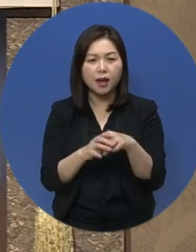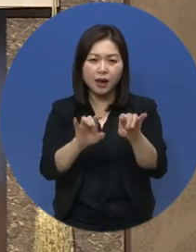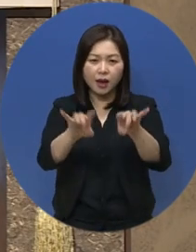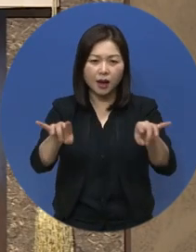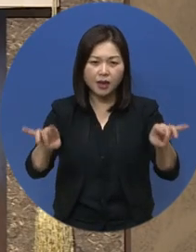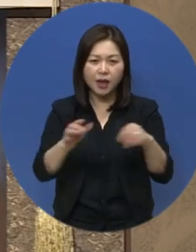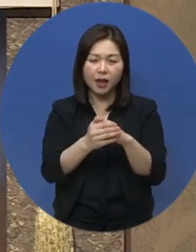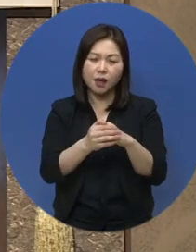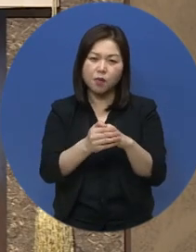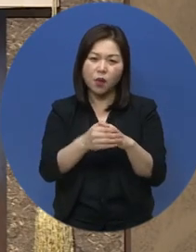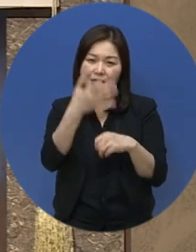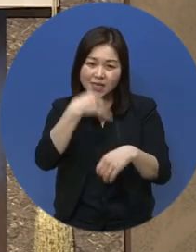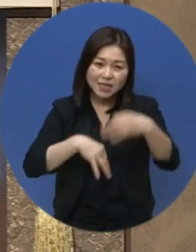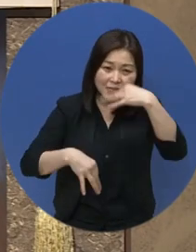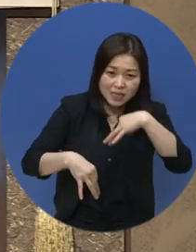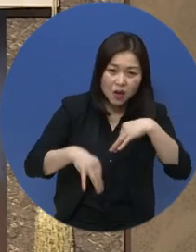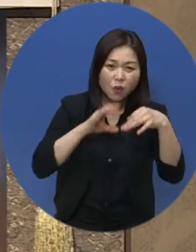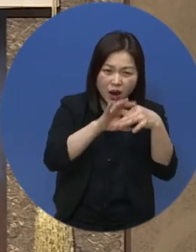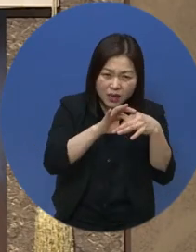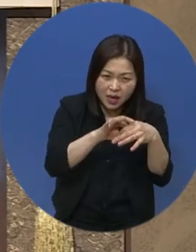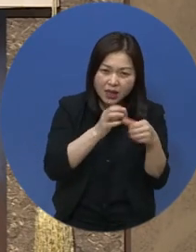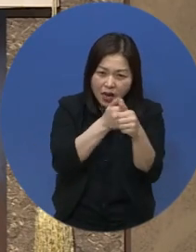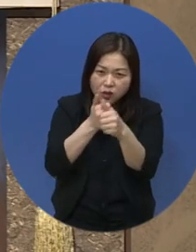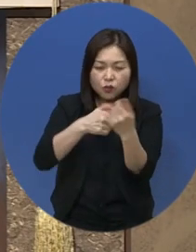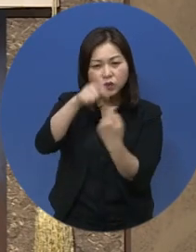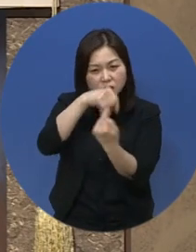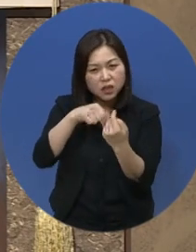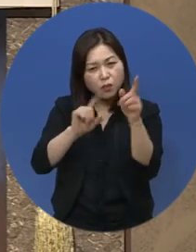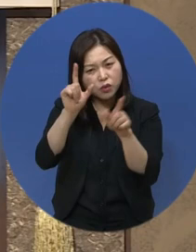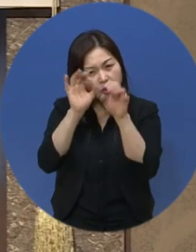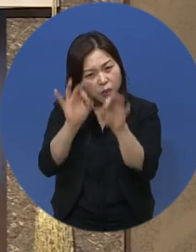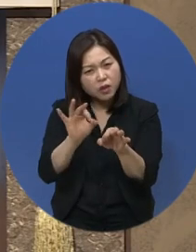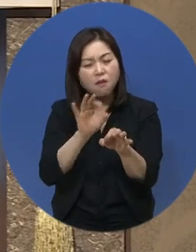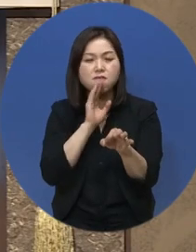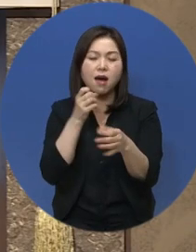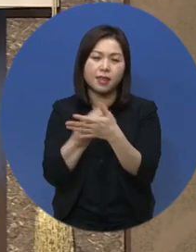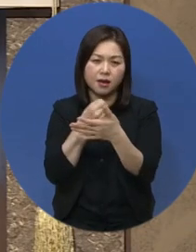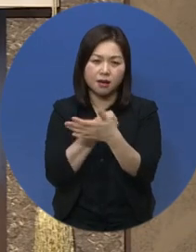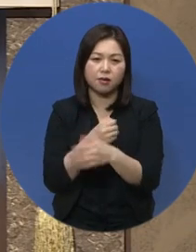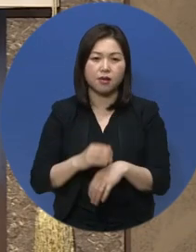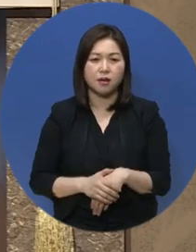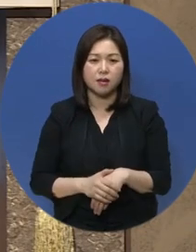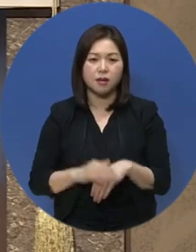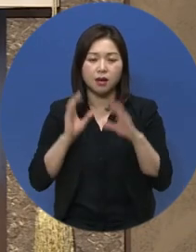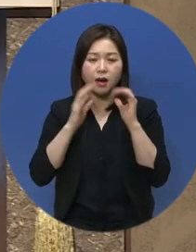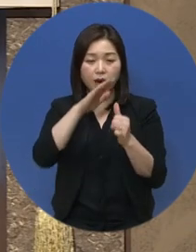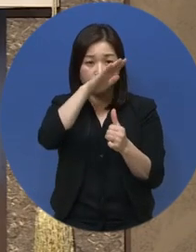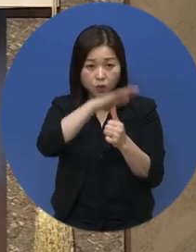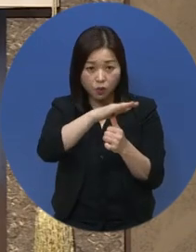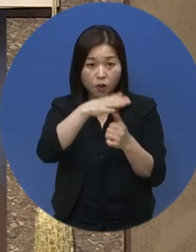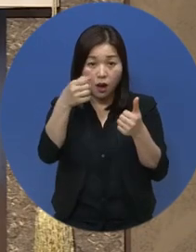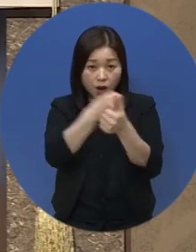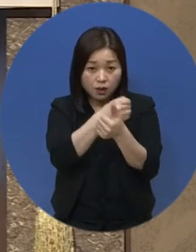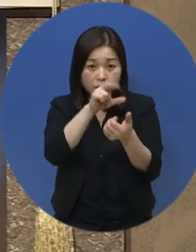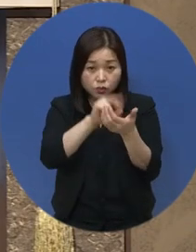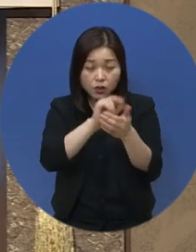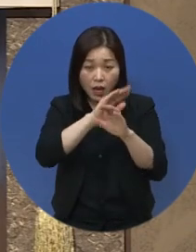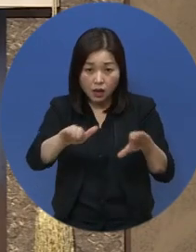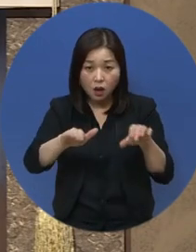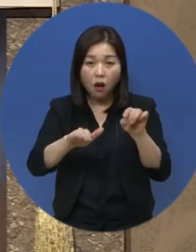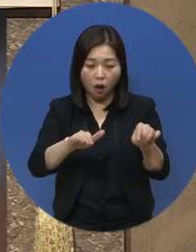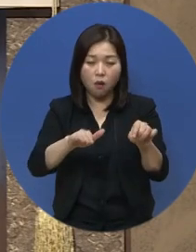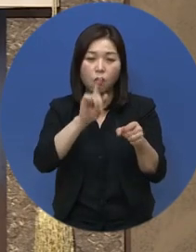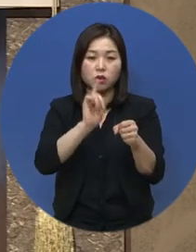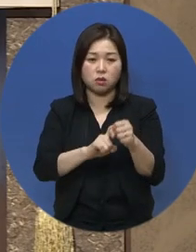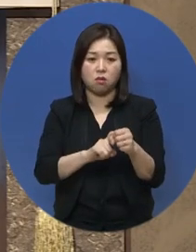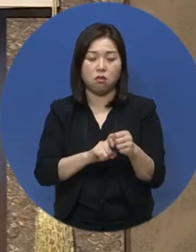보면서 좀 안타깝게 지켜보고 있는데요. 예. 이 아동학대 문제를 우리가 해결하기 위해서는 무엇보다도 이제